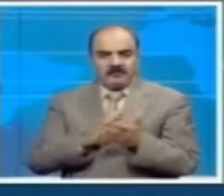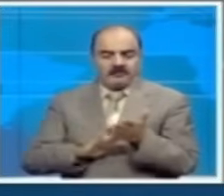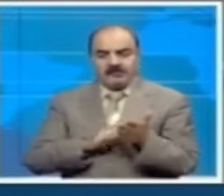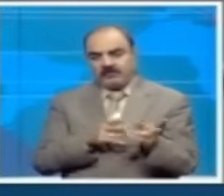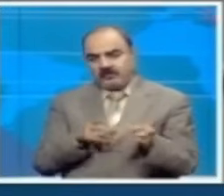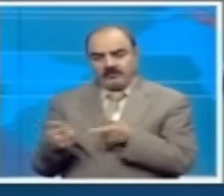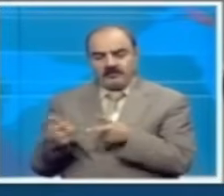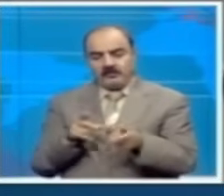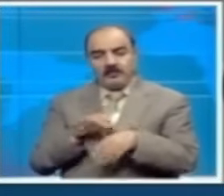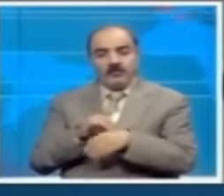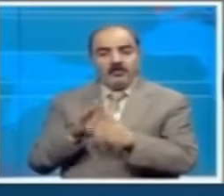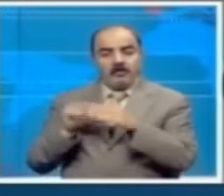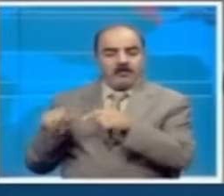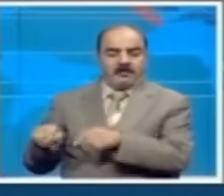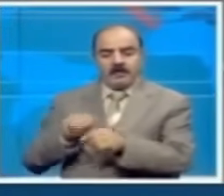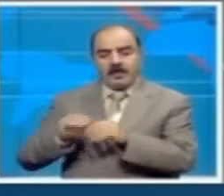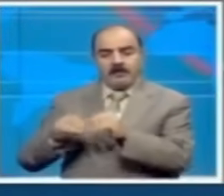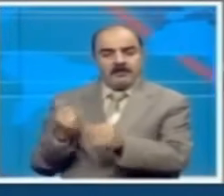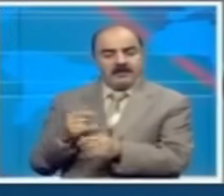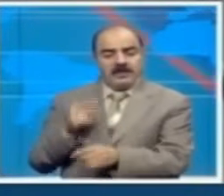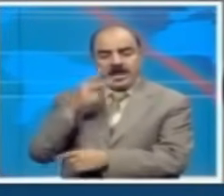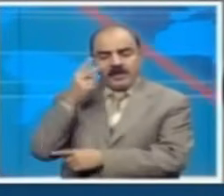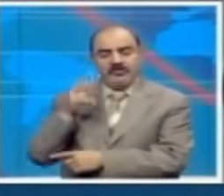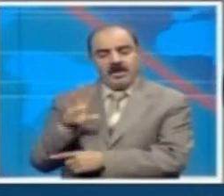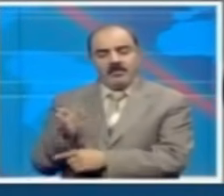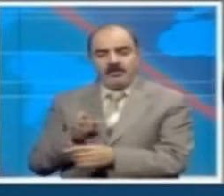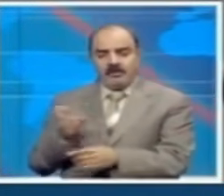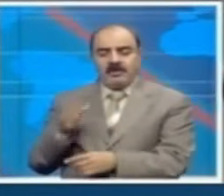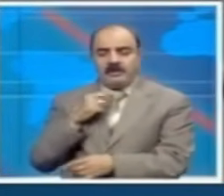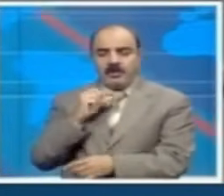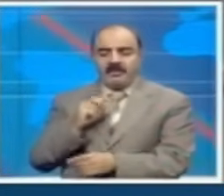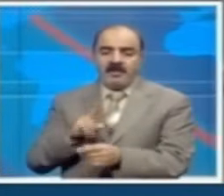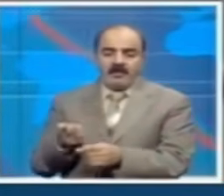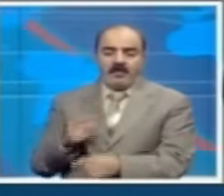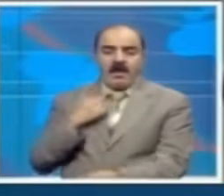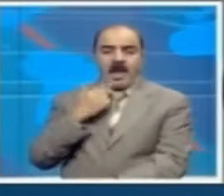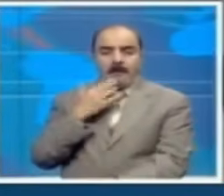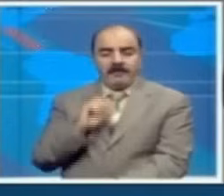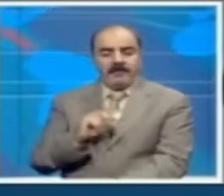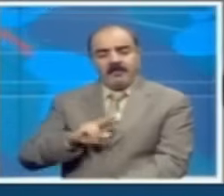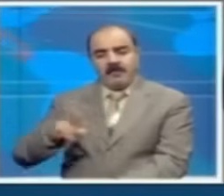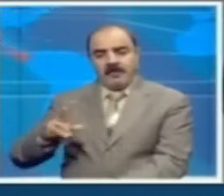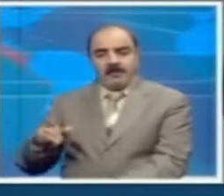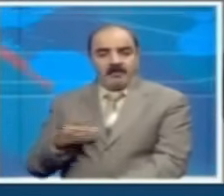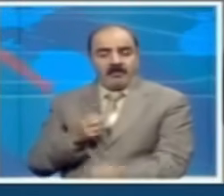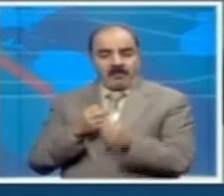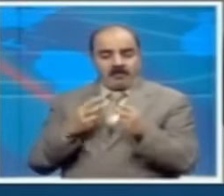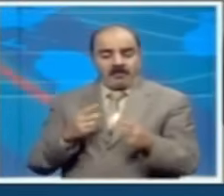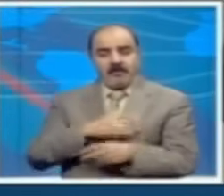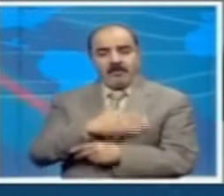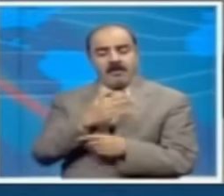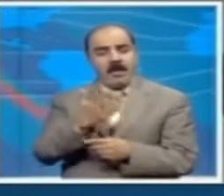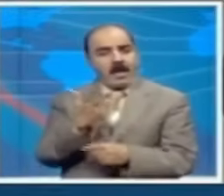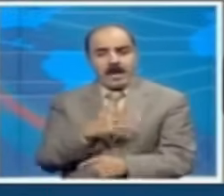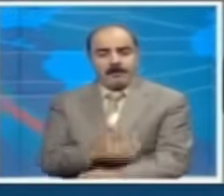في المستشفيات الموجودة سواء في العريش أو الشيخ زويد أو بئر العبد. وأيضا استقبل معبر رفح